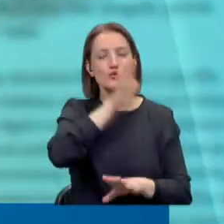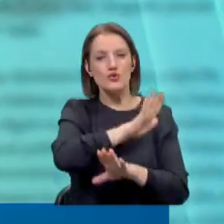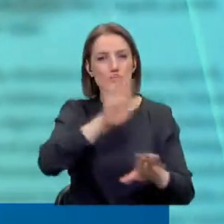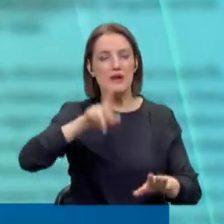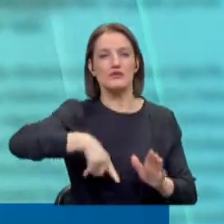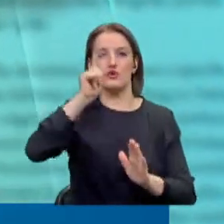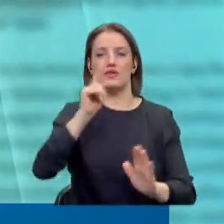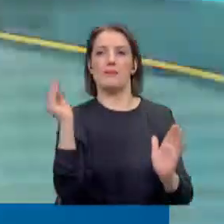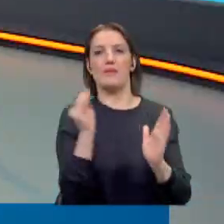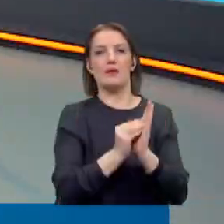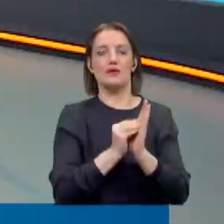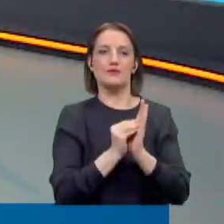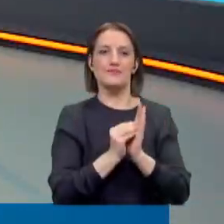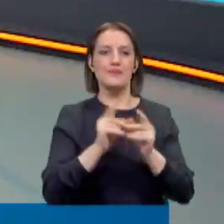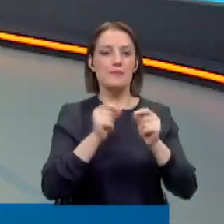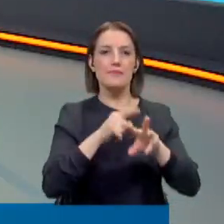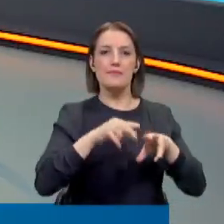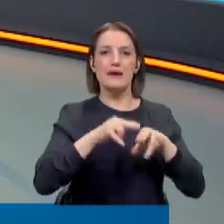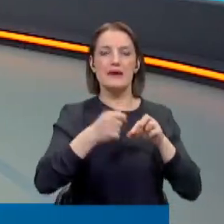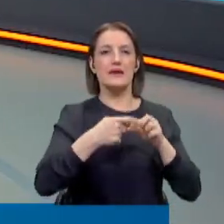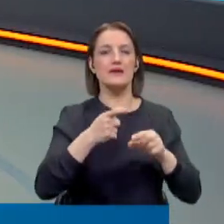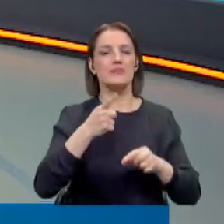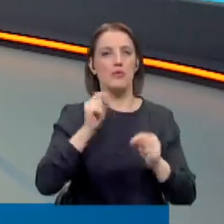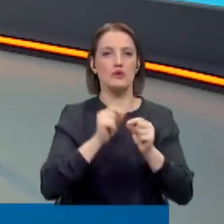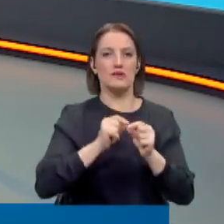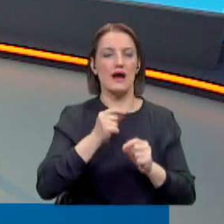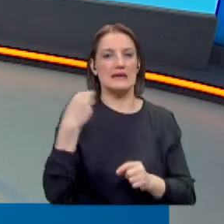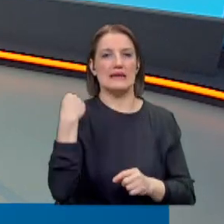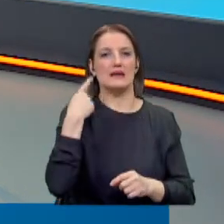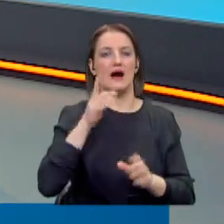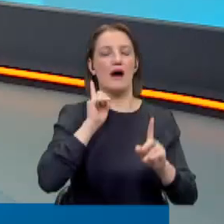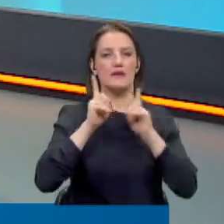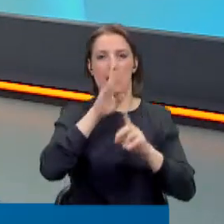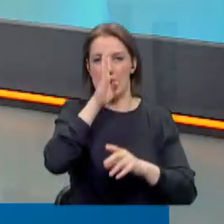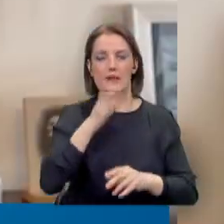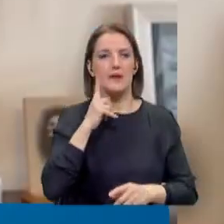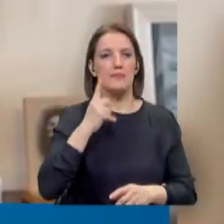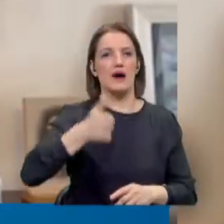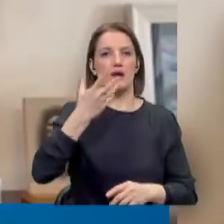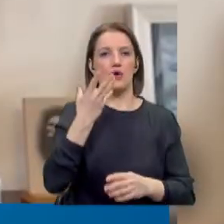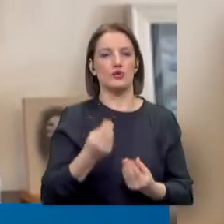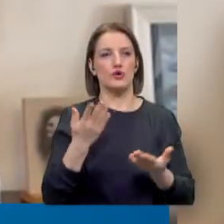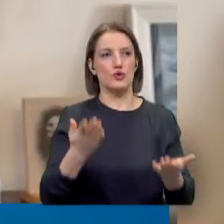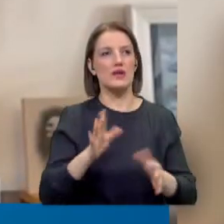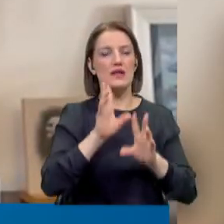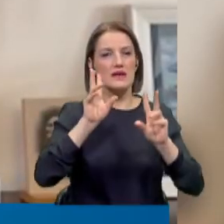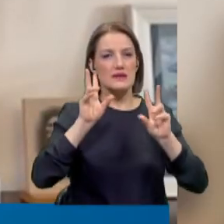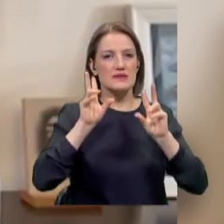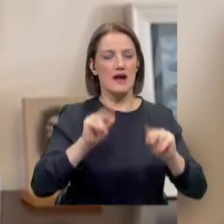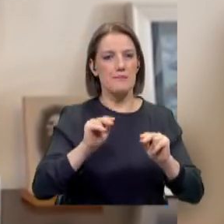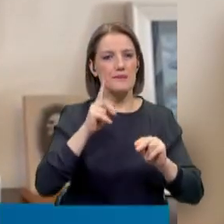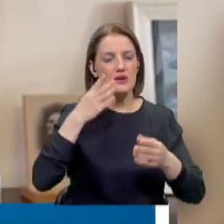gündeme taşındı Evet Bekir Bozdağ Yeni adalet bakanı bir çürüme ile